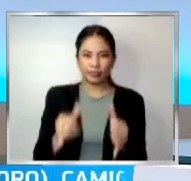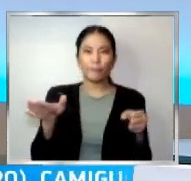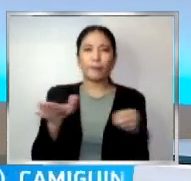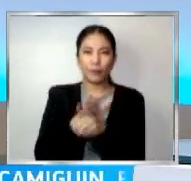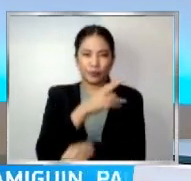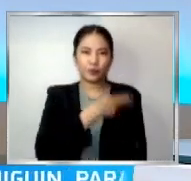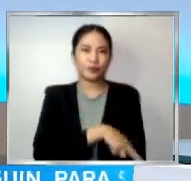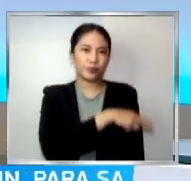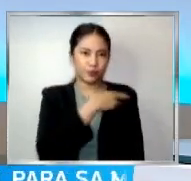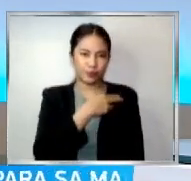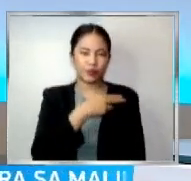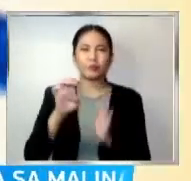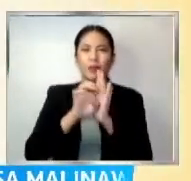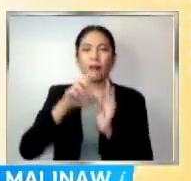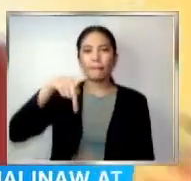Balita hatid ni Dano Tingkungko.